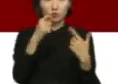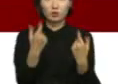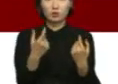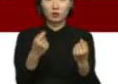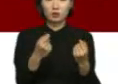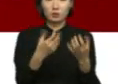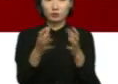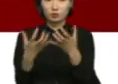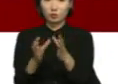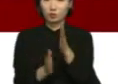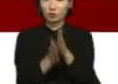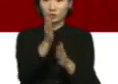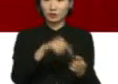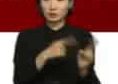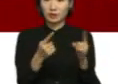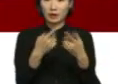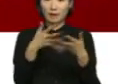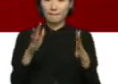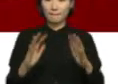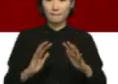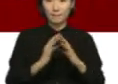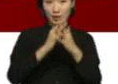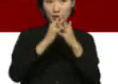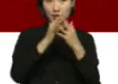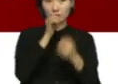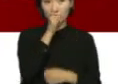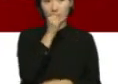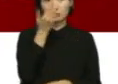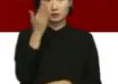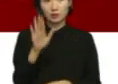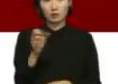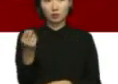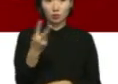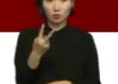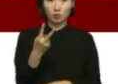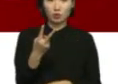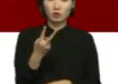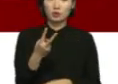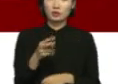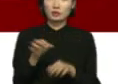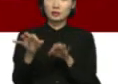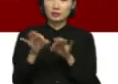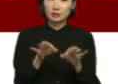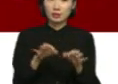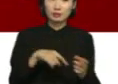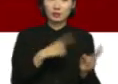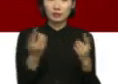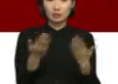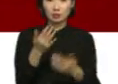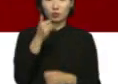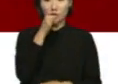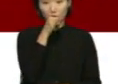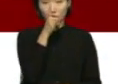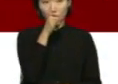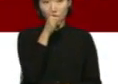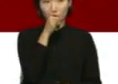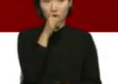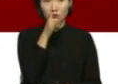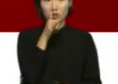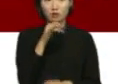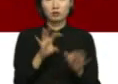도시재생 도 하고 아파트를 짓고 하겠죠 또 한쪽에서는 시장을 살리는 일도 하고 이것들이